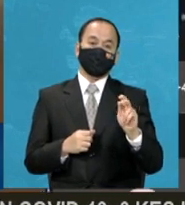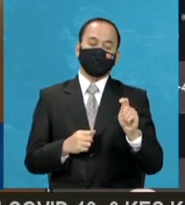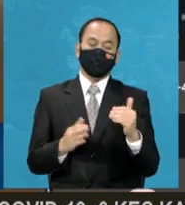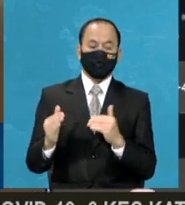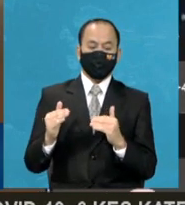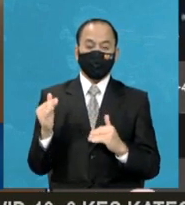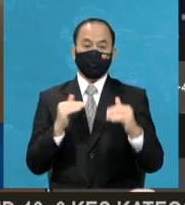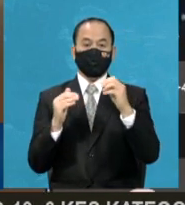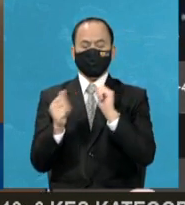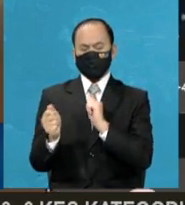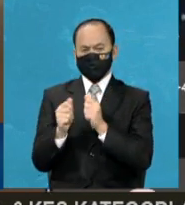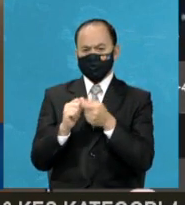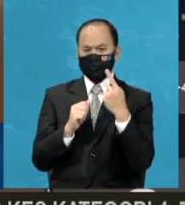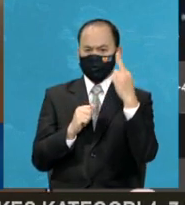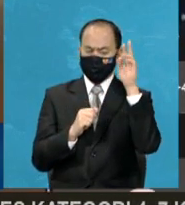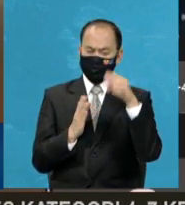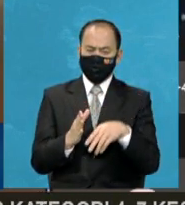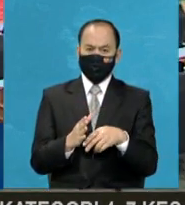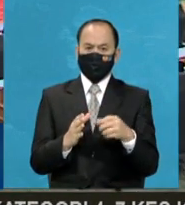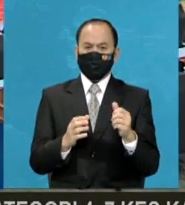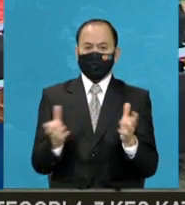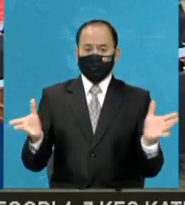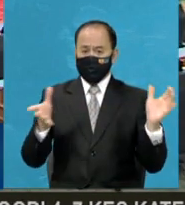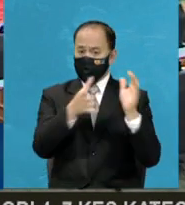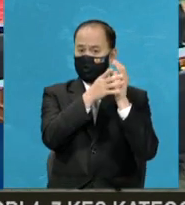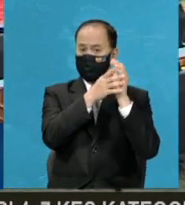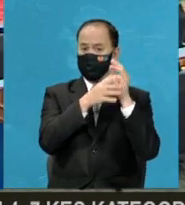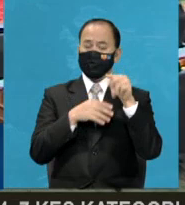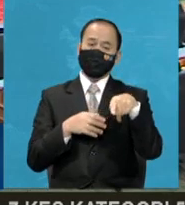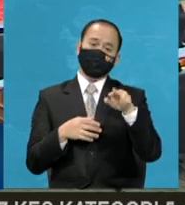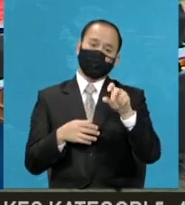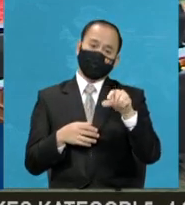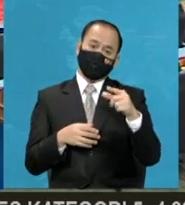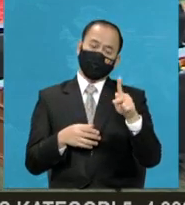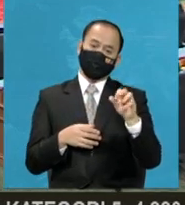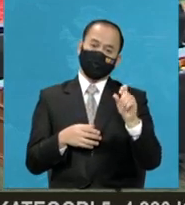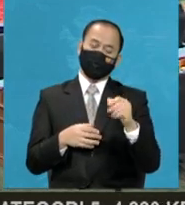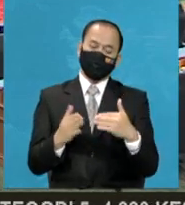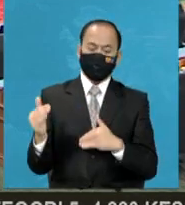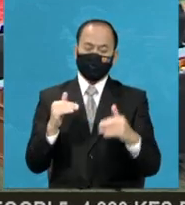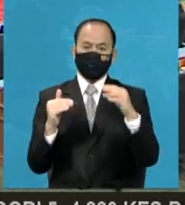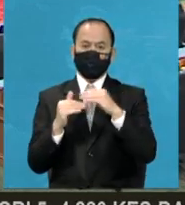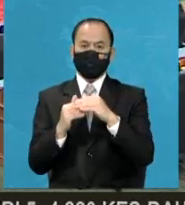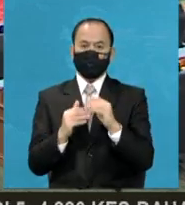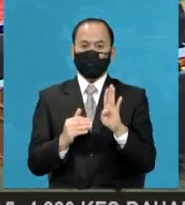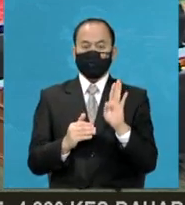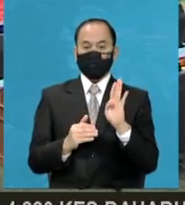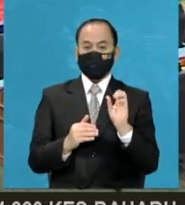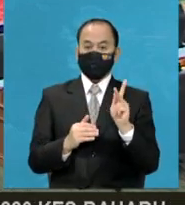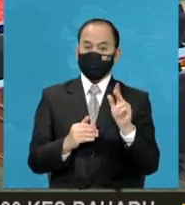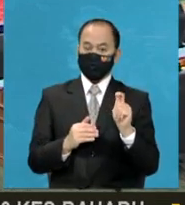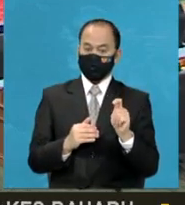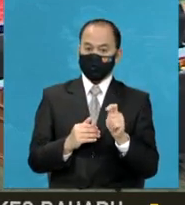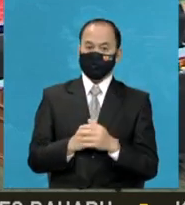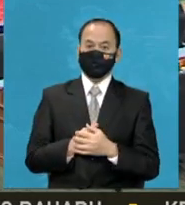sukanya berpotensi untuk memenangi pengingat berdasarkan kehendak negara membangun bakat sok-an besaran yang kondusif